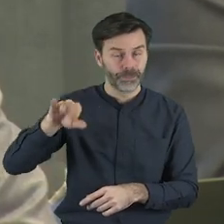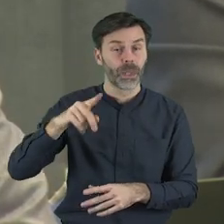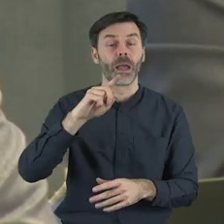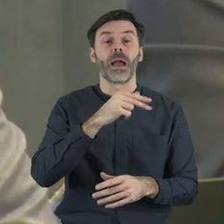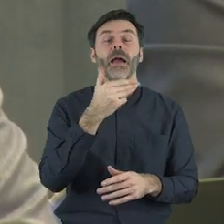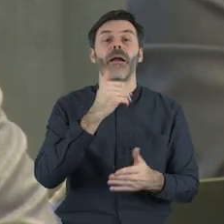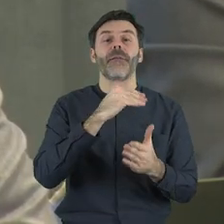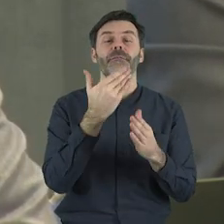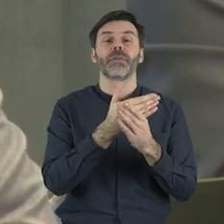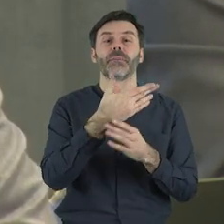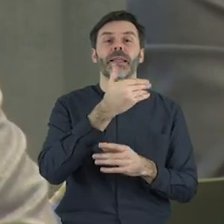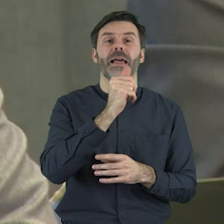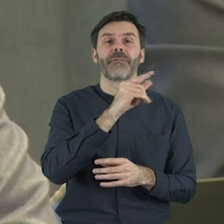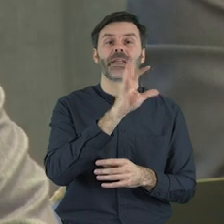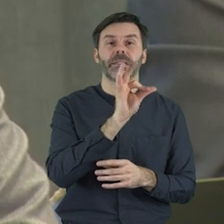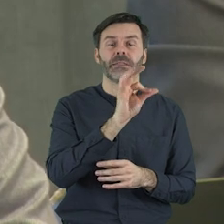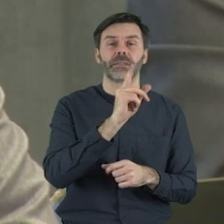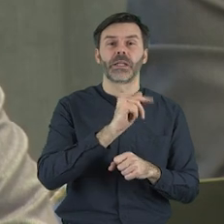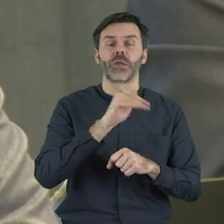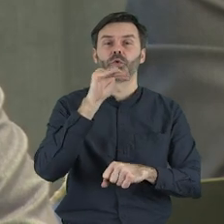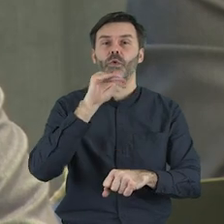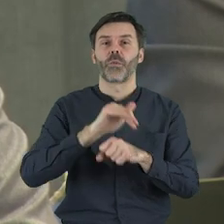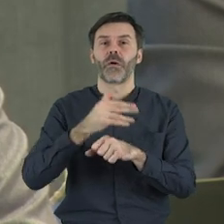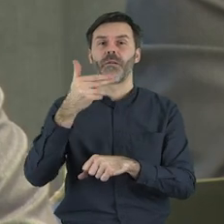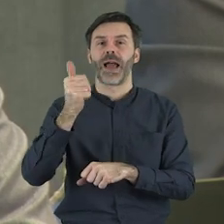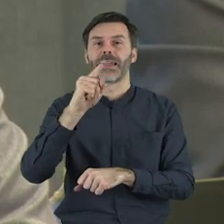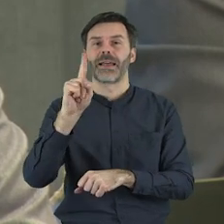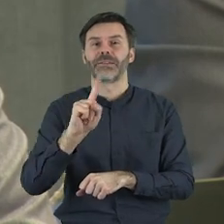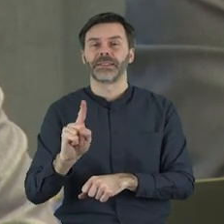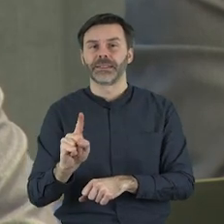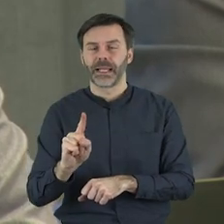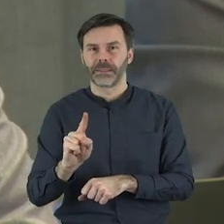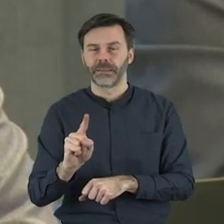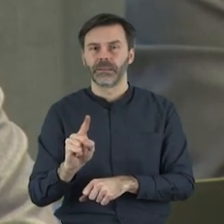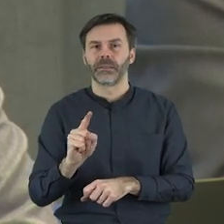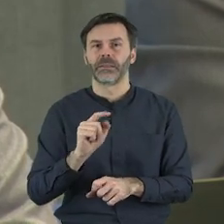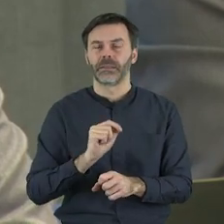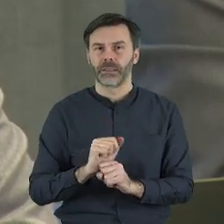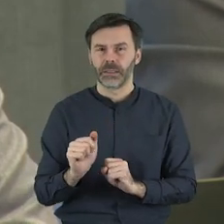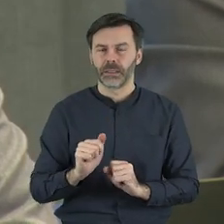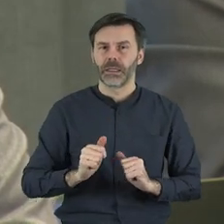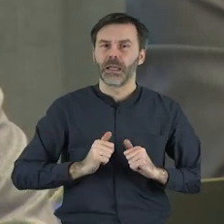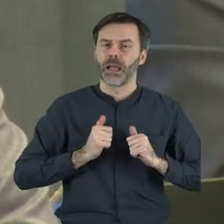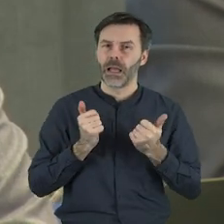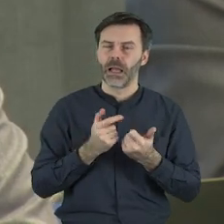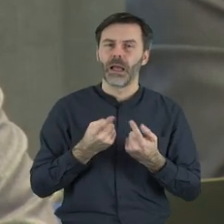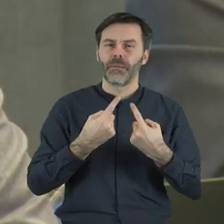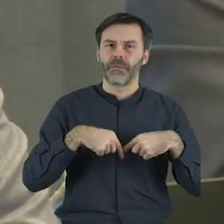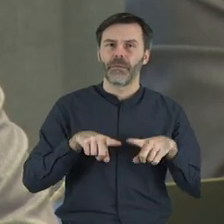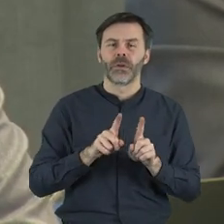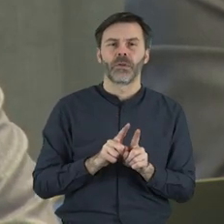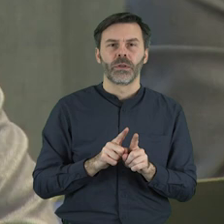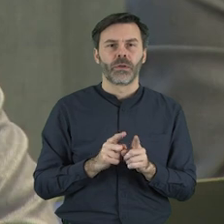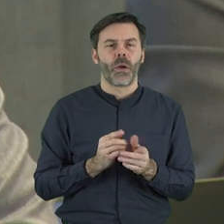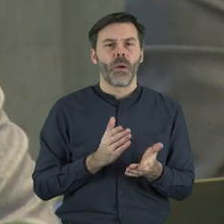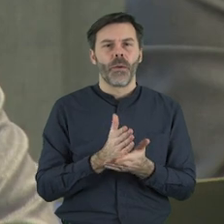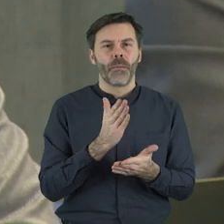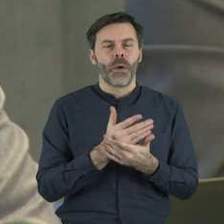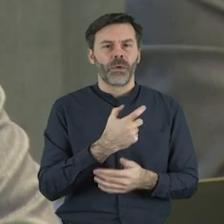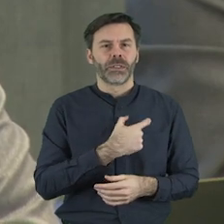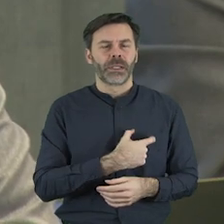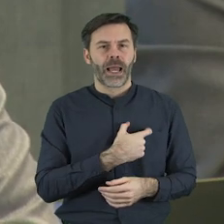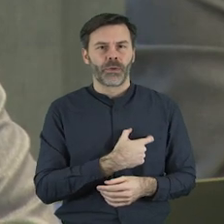na realizację świadczeń kardiologii inwazyjnej. Ale na jaki obszar? Bo tutaj wydaje mi się, że jest kolejne